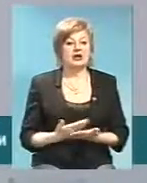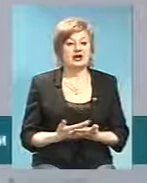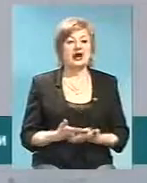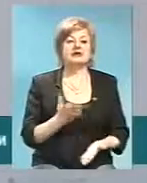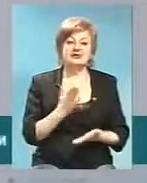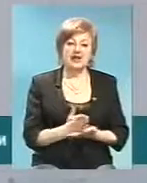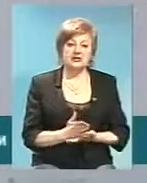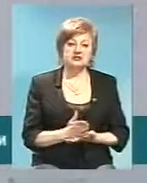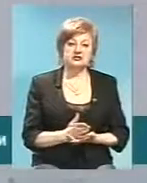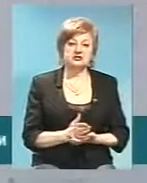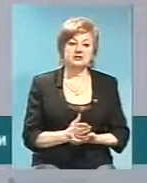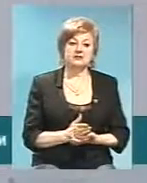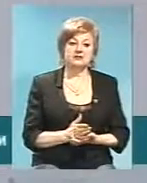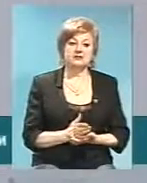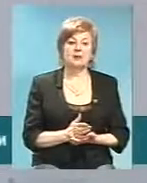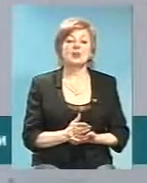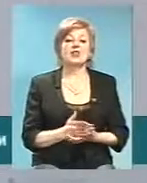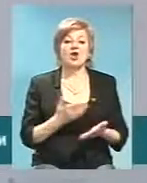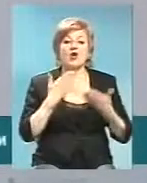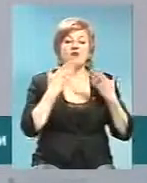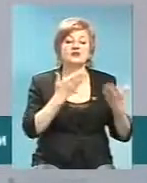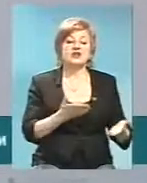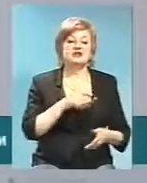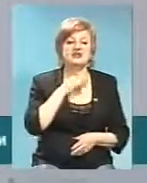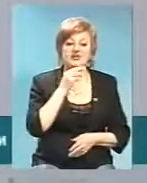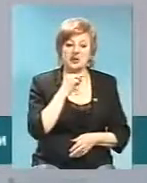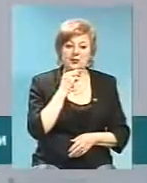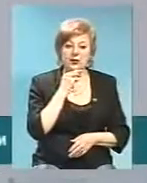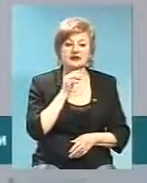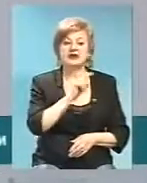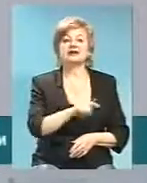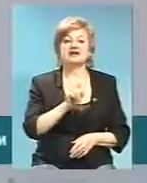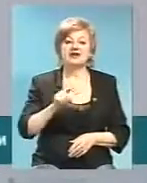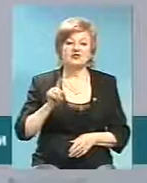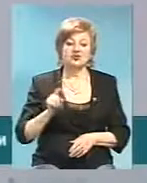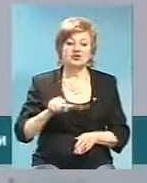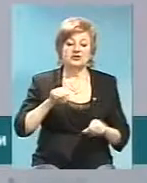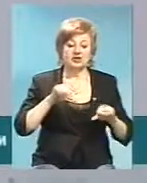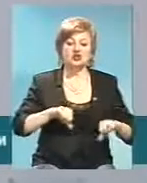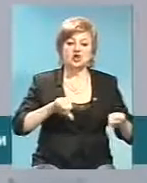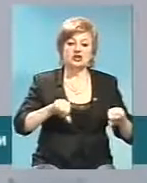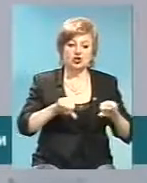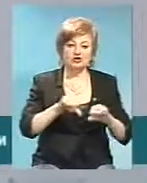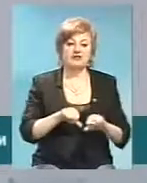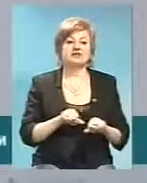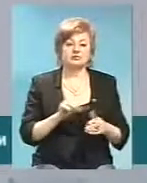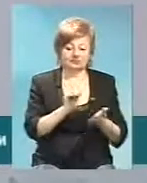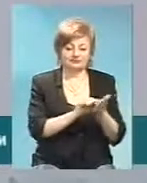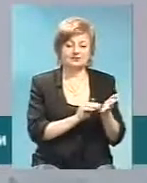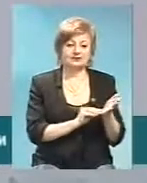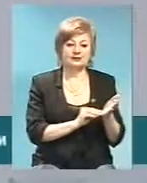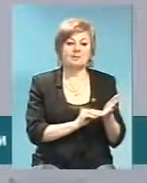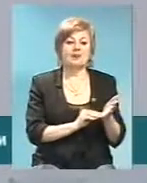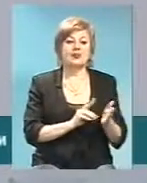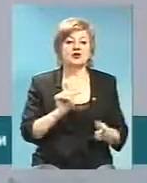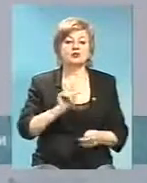є, ну, звертається увага на от ці саме складові цієї, про те, що